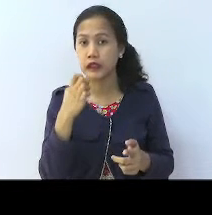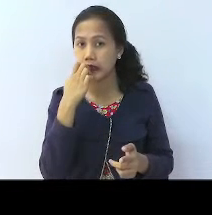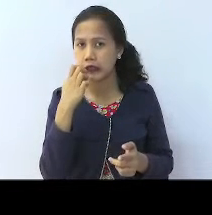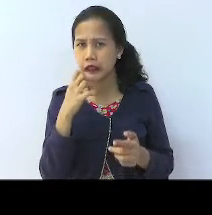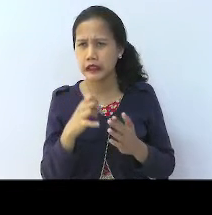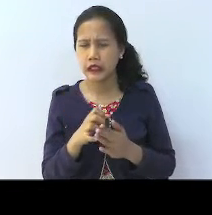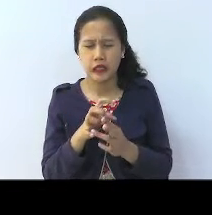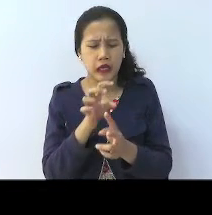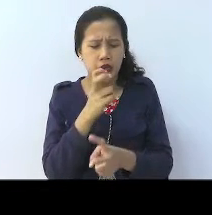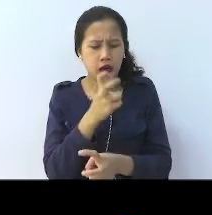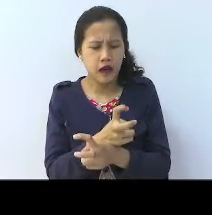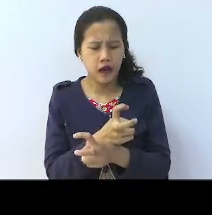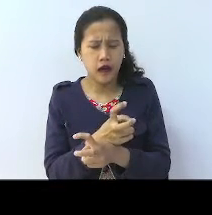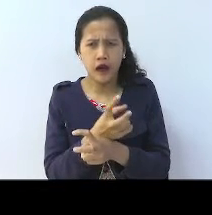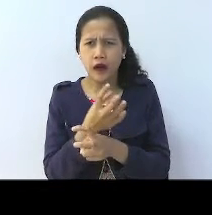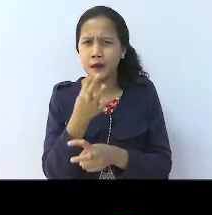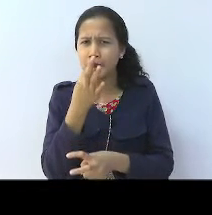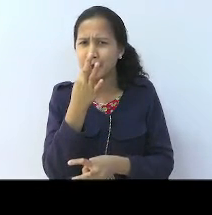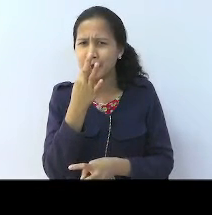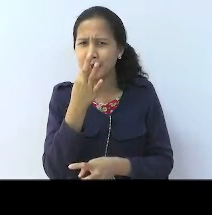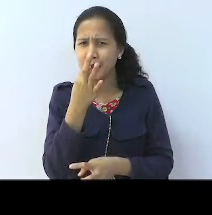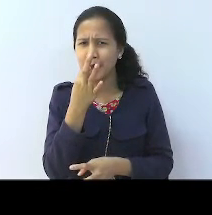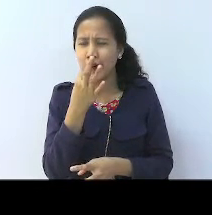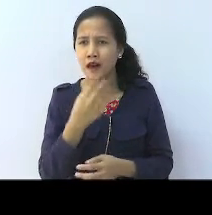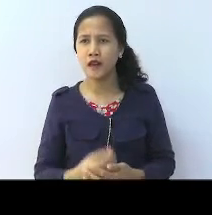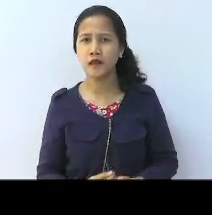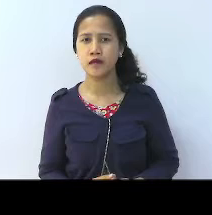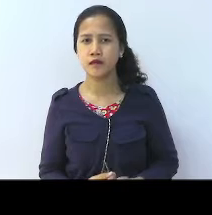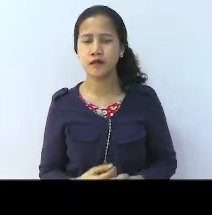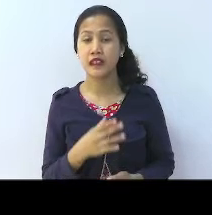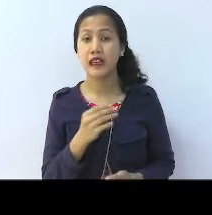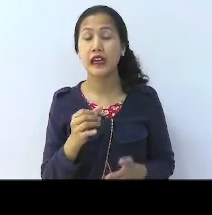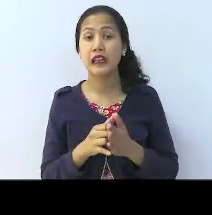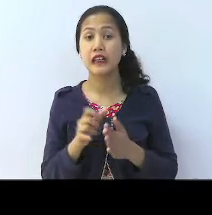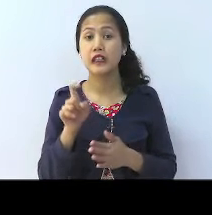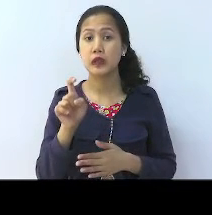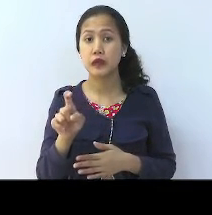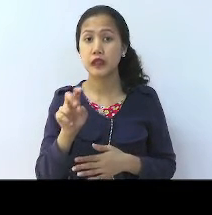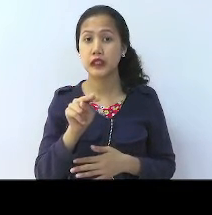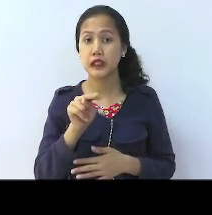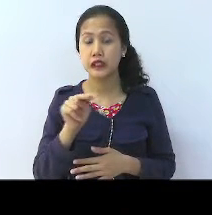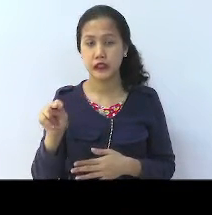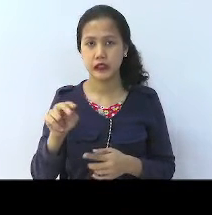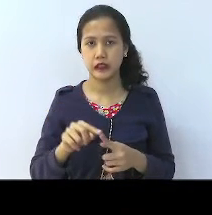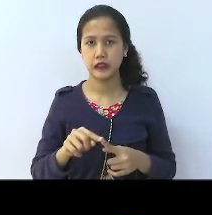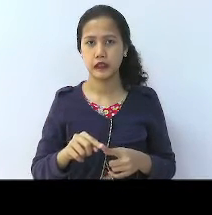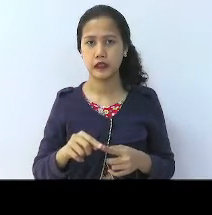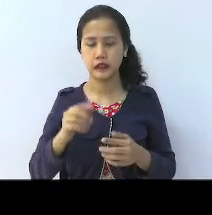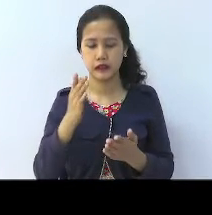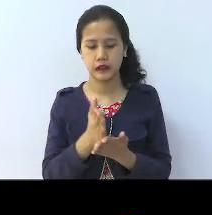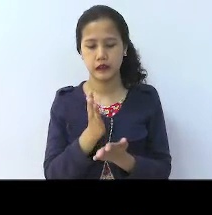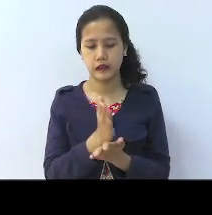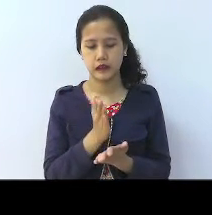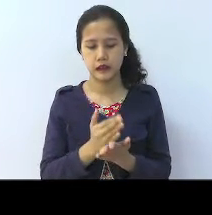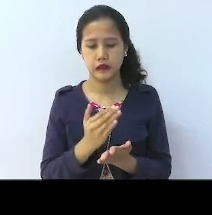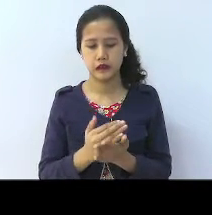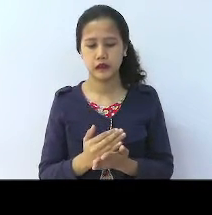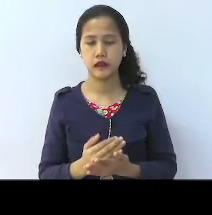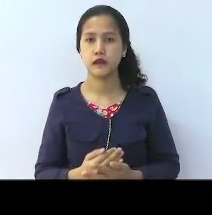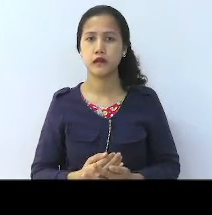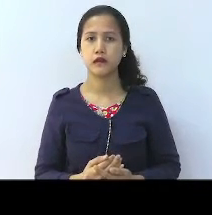kagatin ng malaki. Hiwa-hiwain na lang po para mas madaling nguyain. Number 2, iwasang kumain